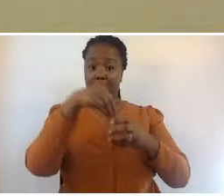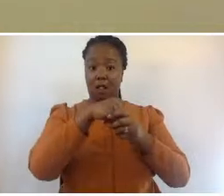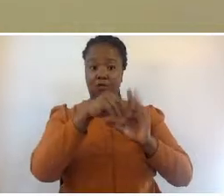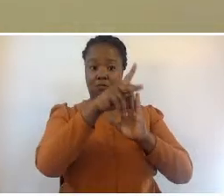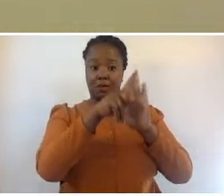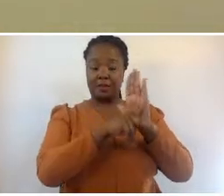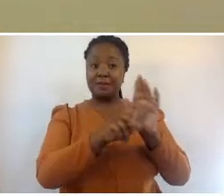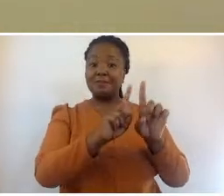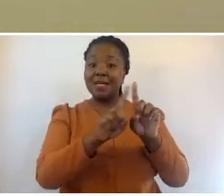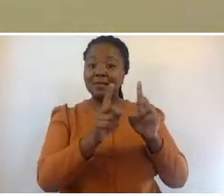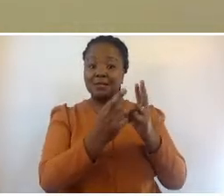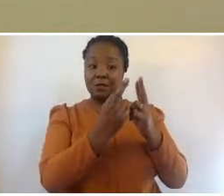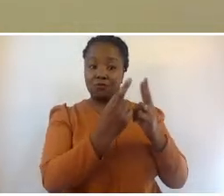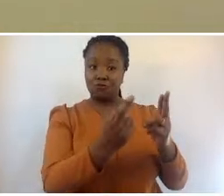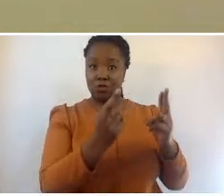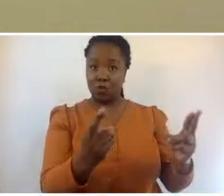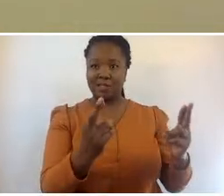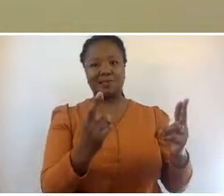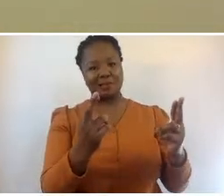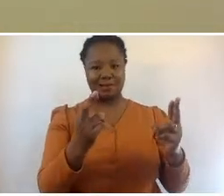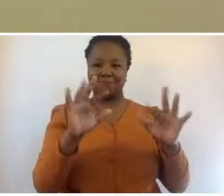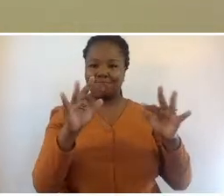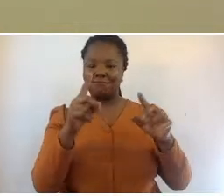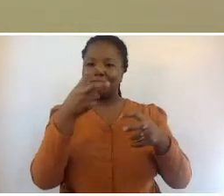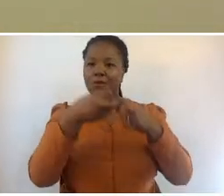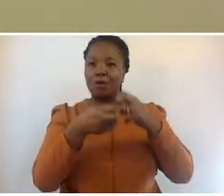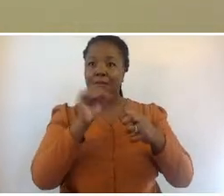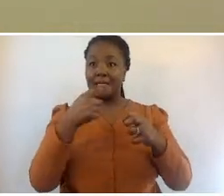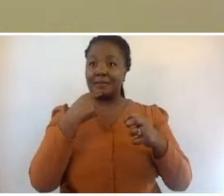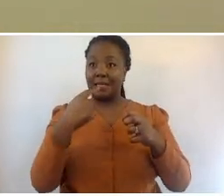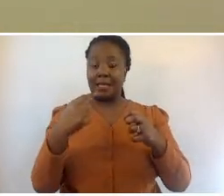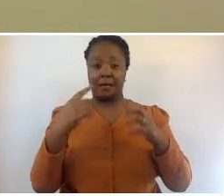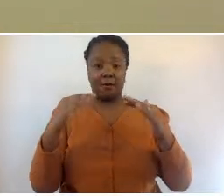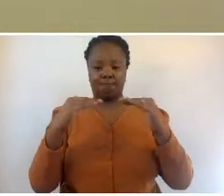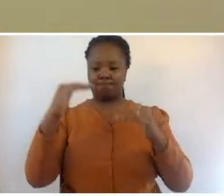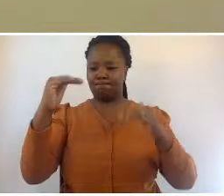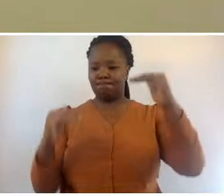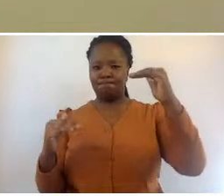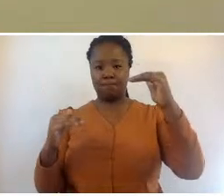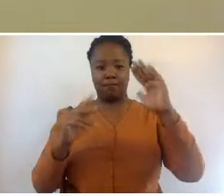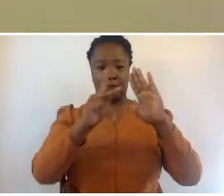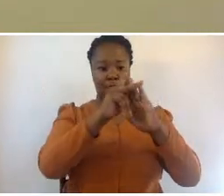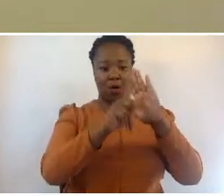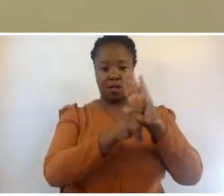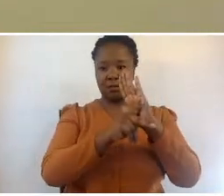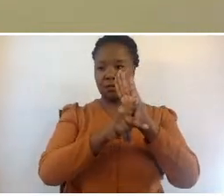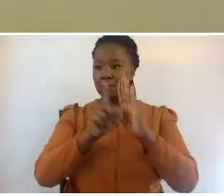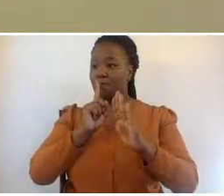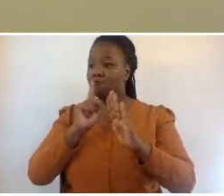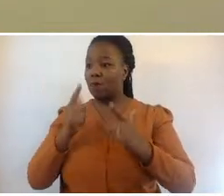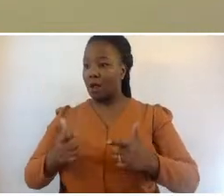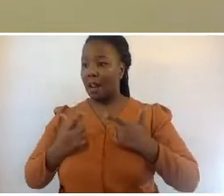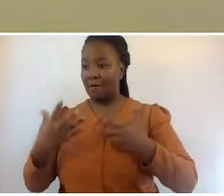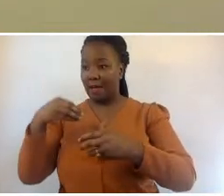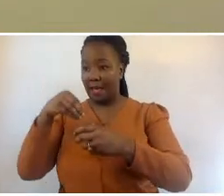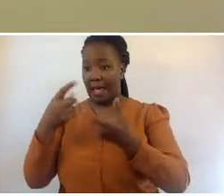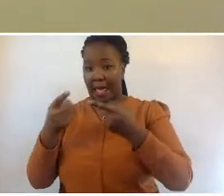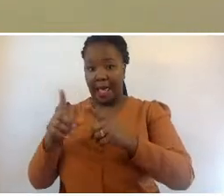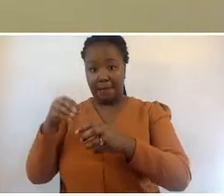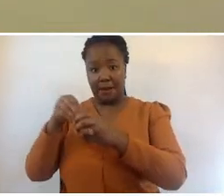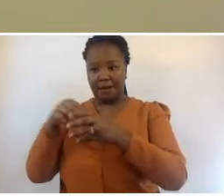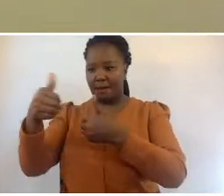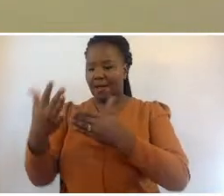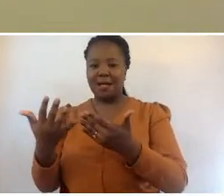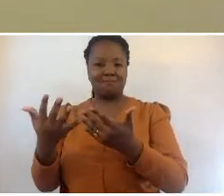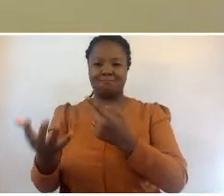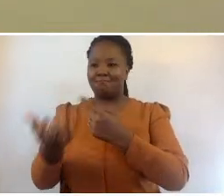la politique générale et la réalité dans certaines salles de classe est énorme. Cet écart peut devenir encore plus large dans les situations